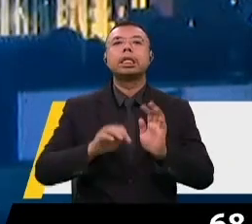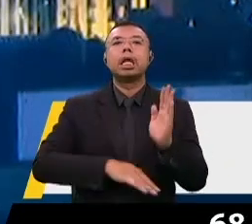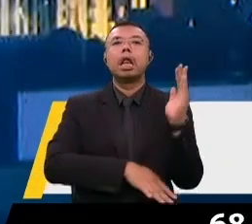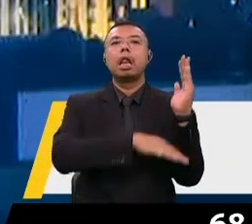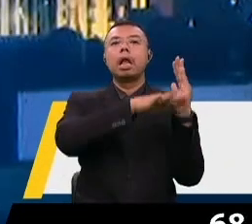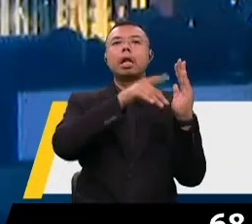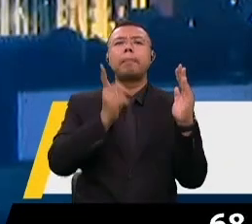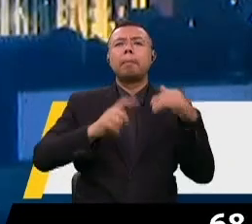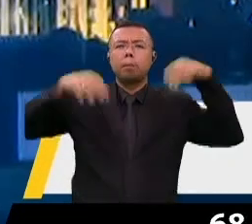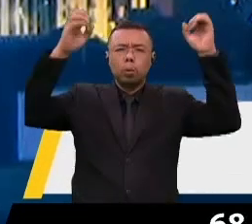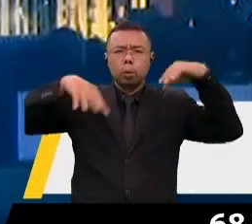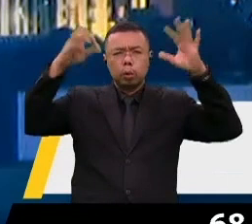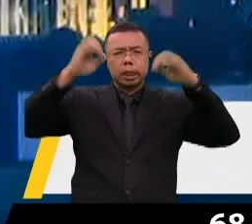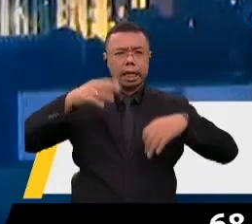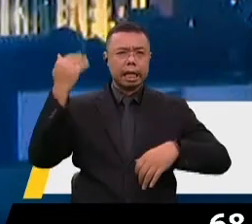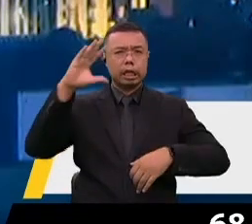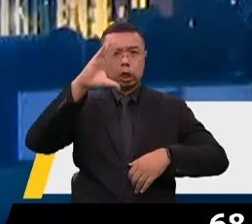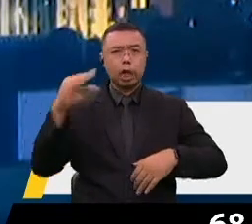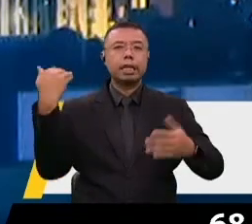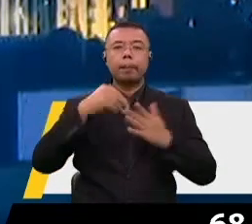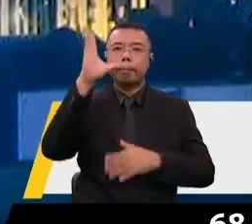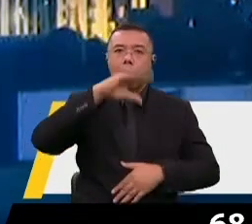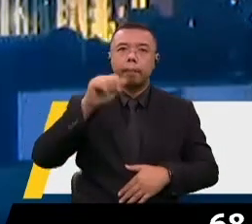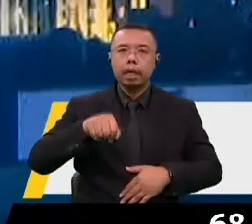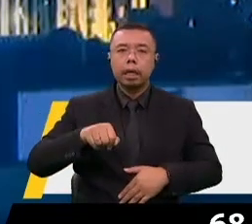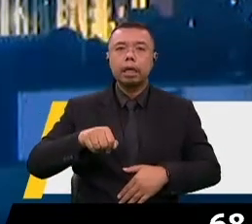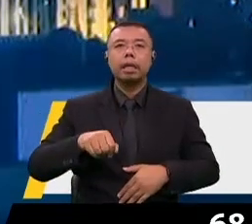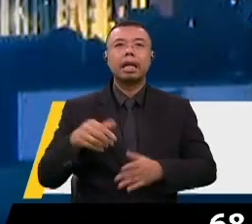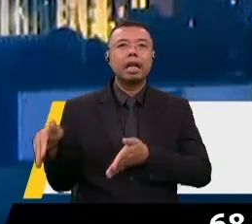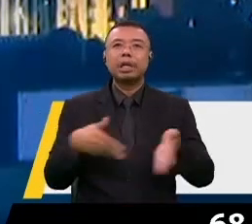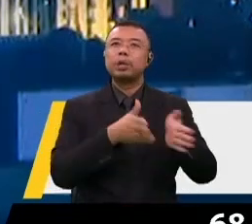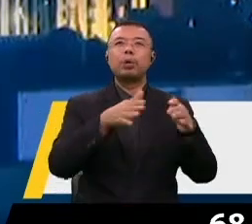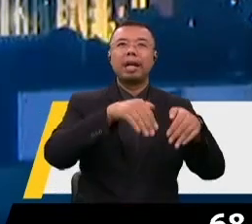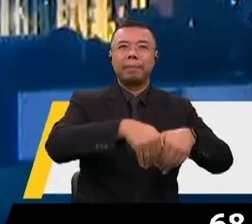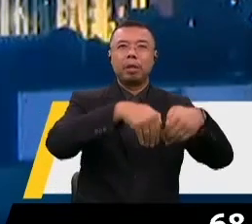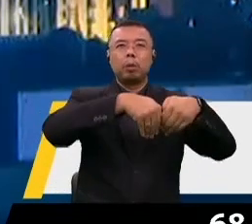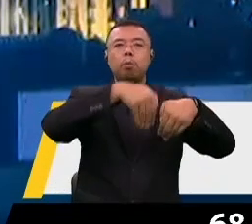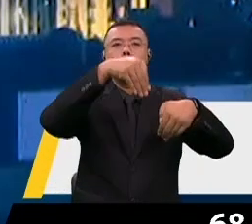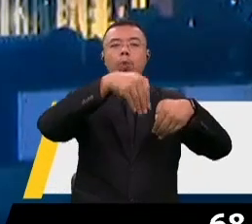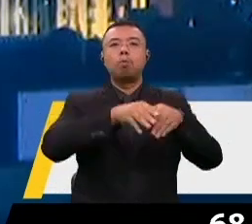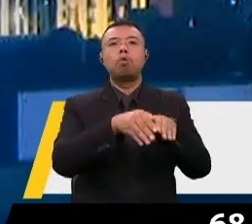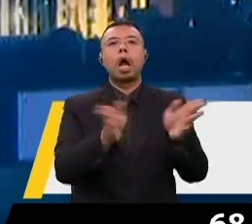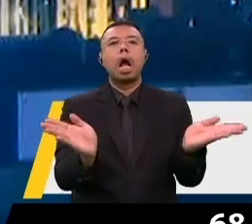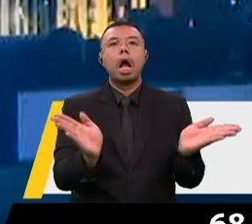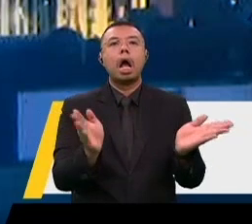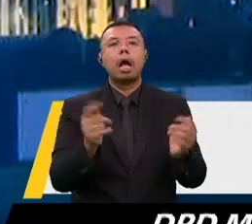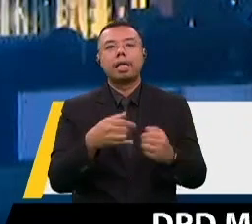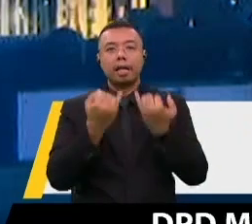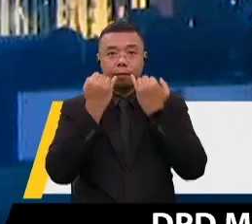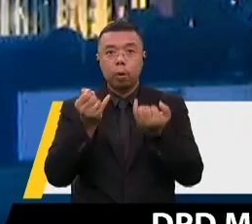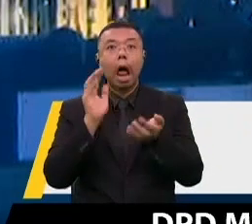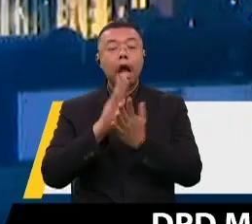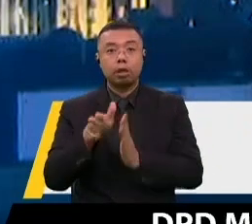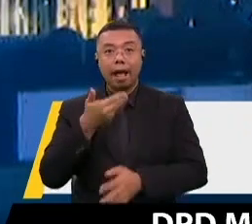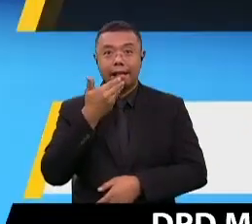dipicu tingginya intensitas hujan sore tadi hingga malam ini dan dibukanya pintu Sungai wilayah untuk mengetahui kondisi banjir di Pati terkini kita